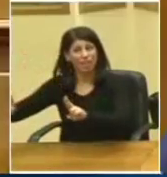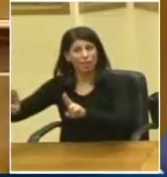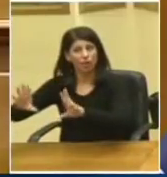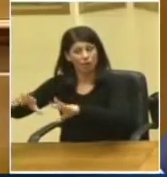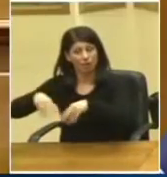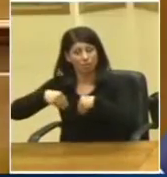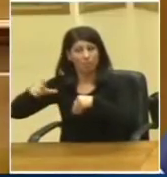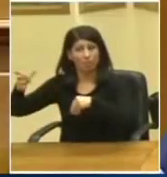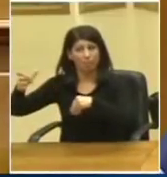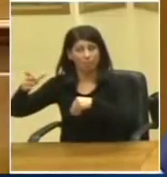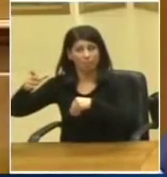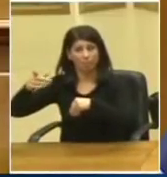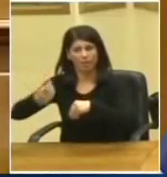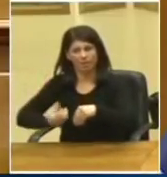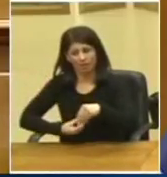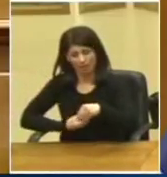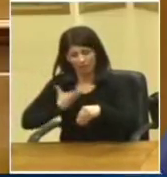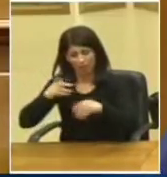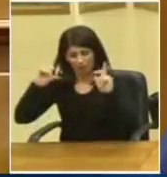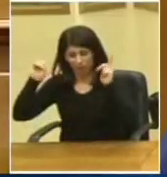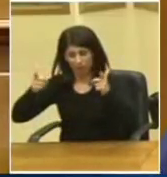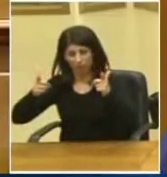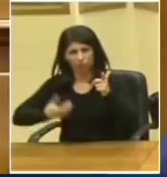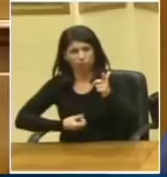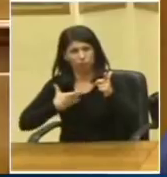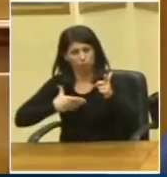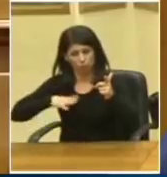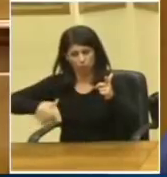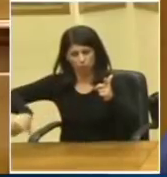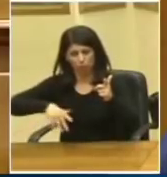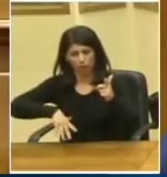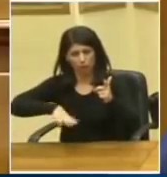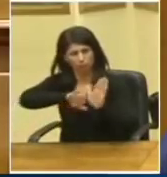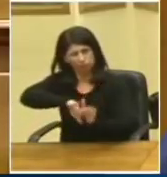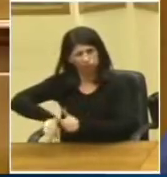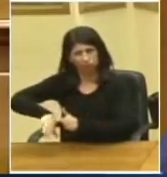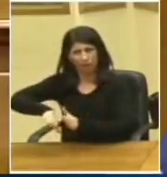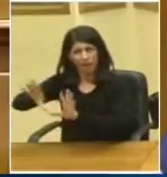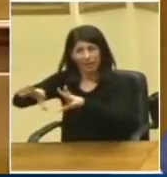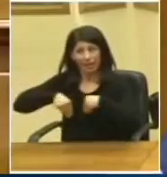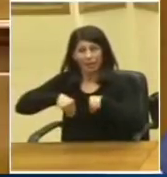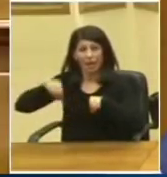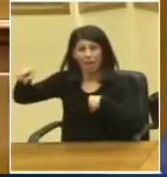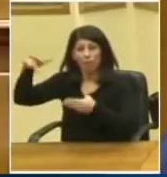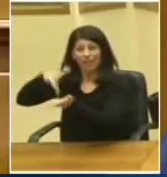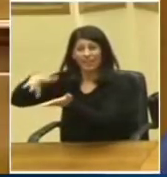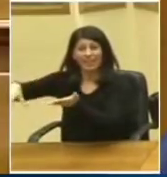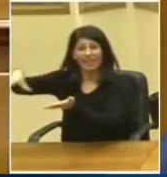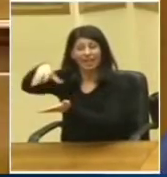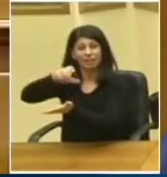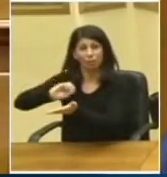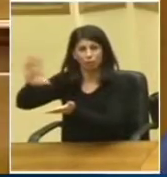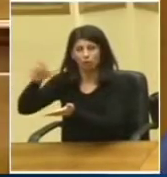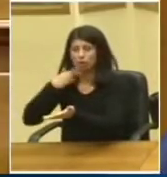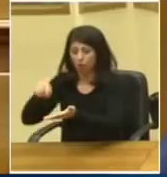έναντι της εκφρασμένης δημοκρατικής βούλησης του λαού. Γιατί στη νέα φάση στην οποία έχουμε